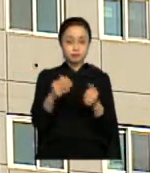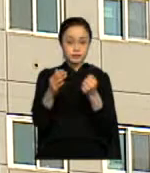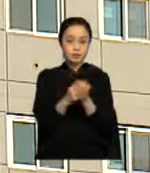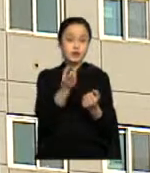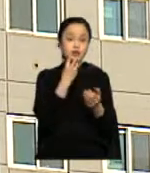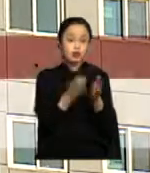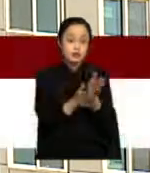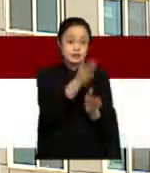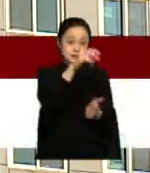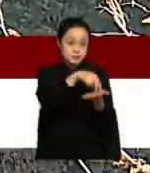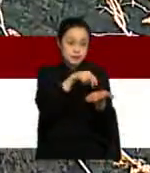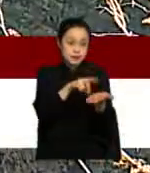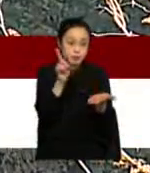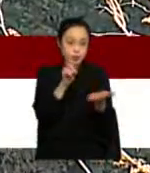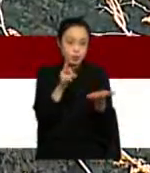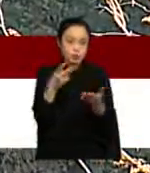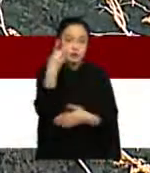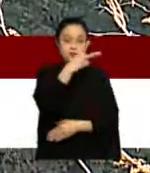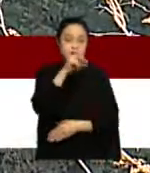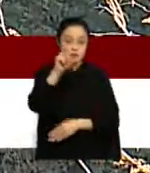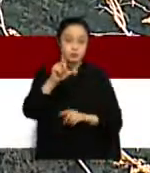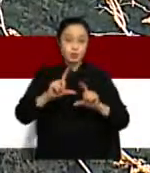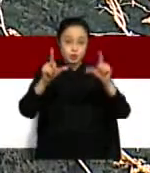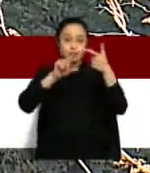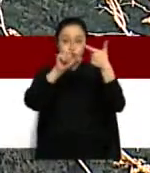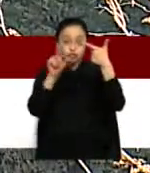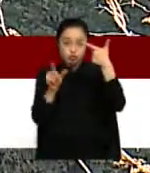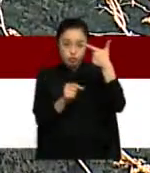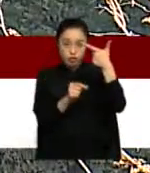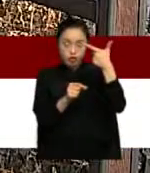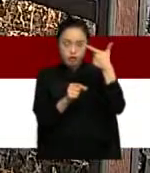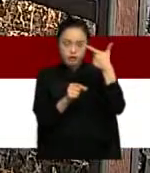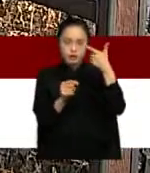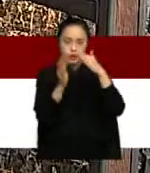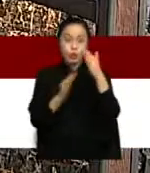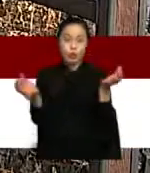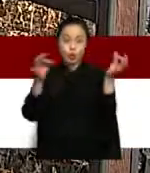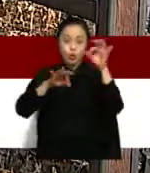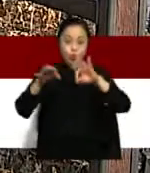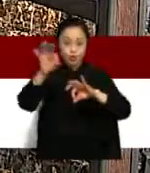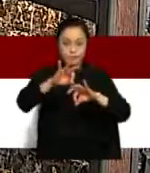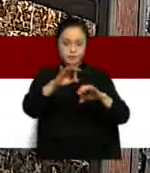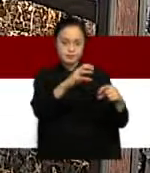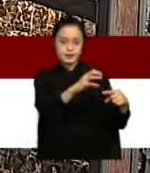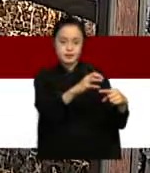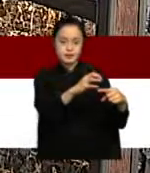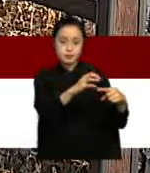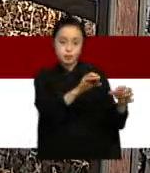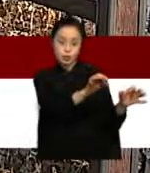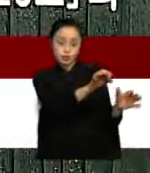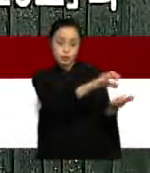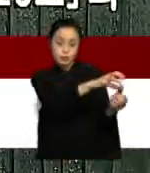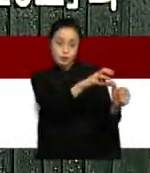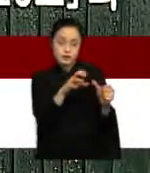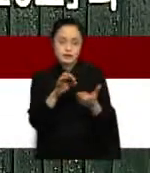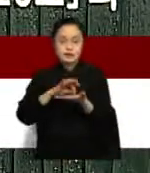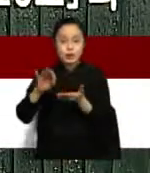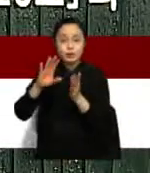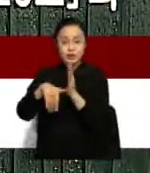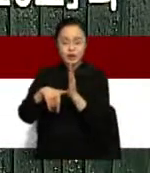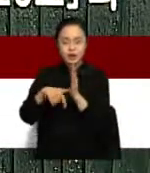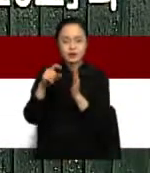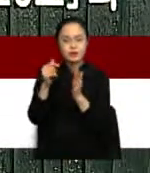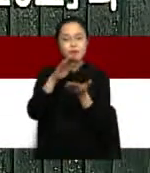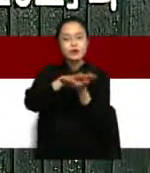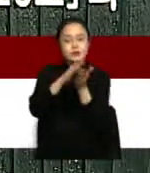이후 2015년 6월 기부채납 재산 관리 시스템을 도입해 주로 도로나 구원을 기부 봣던 것에서 어린이집이